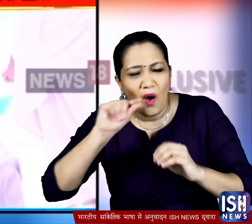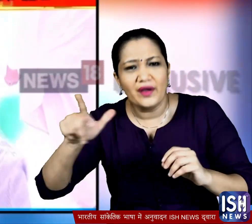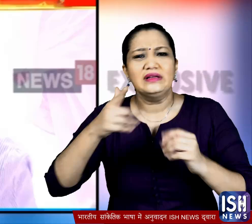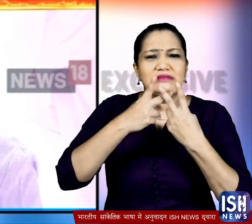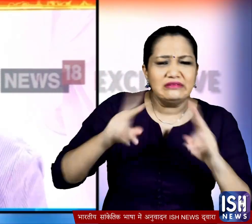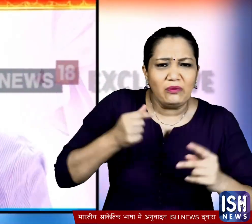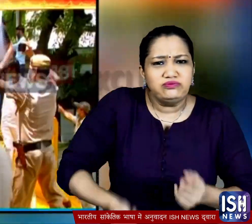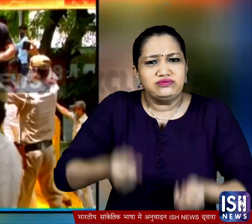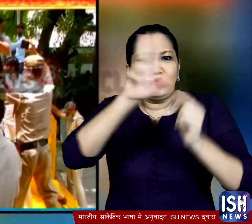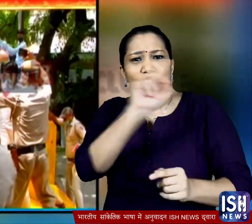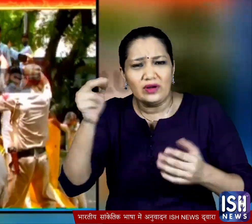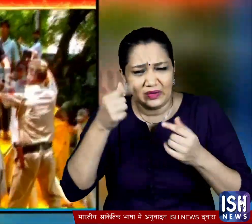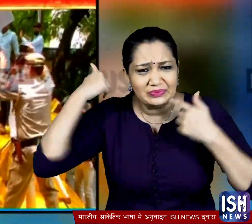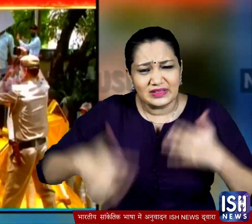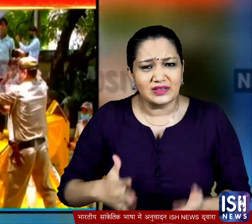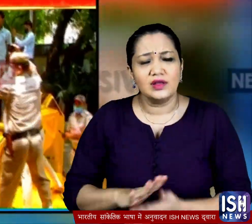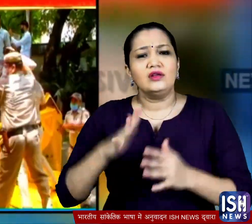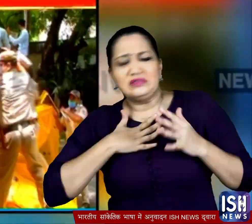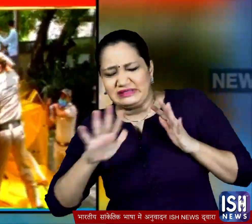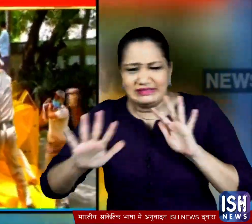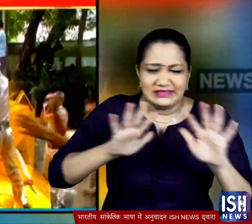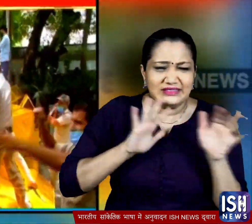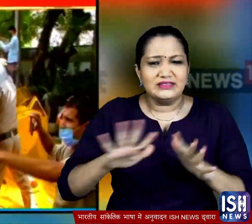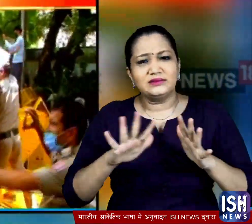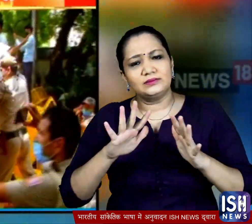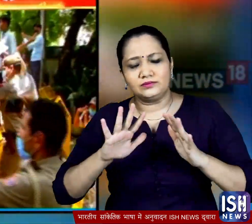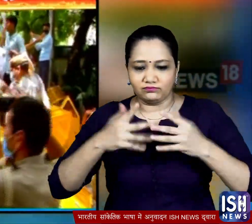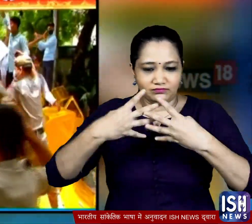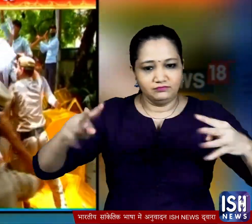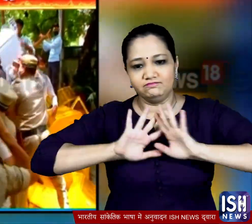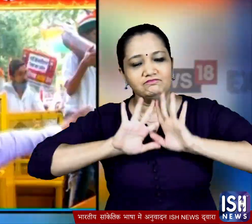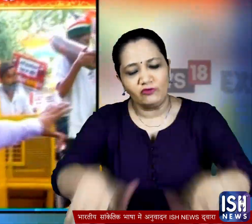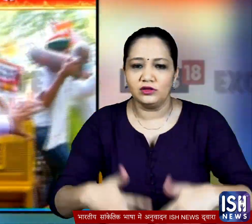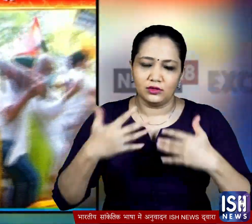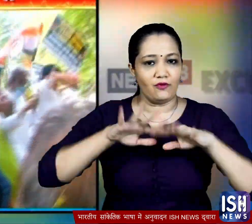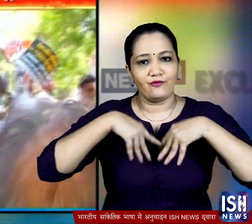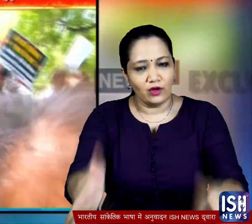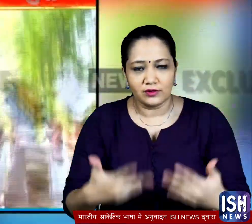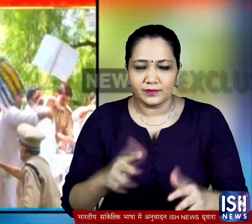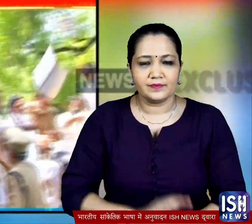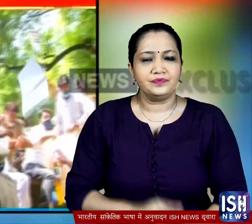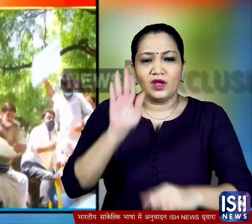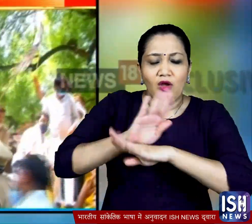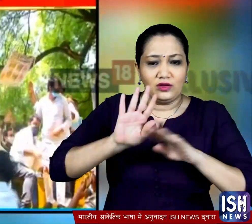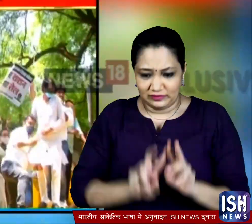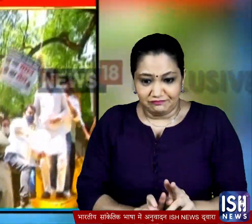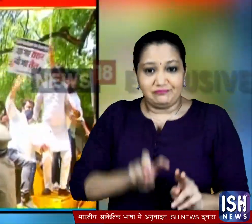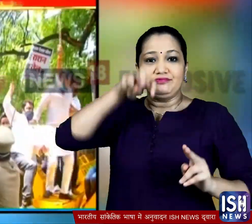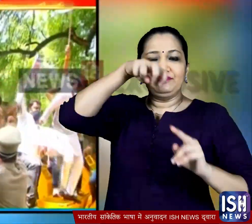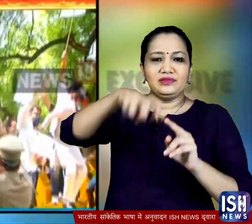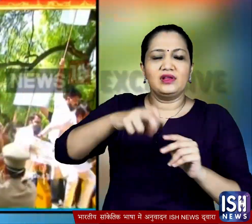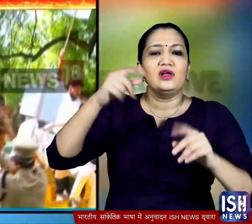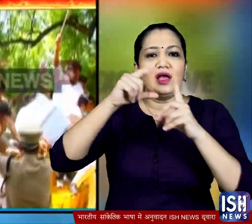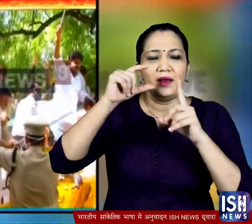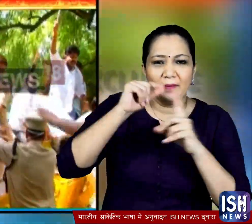आज 200 रुपए लीटर बिक रहा है। कुछ देर की धक्का मुक्की में ही प्रदर्शनकारियों ने बैरिकेड गिरा दिए। कांग्रेस कार्यकर्ता यहाँ पर बैरिकेड पर चढ़ गए हैं।